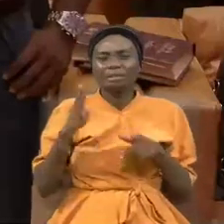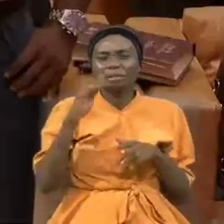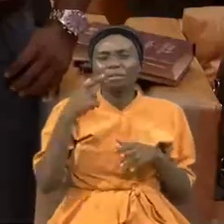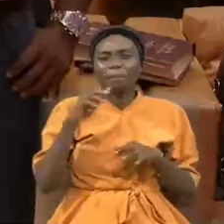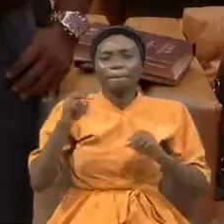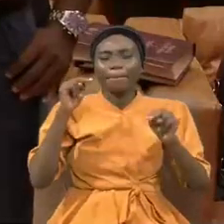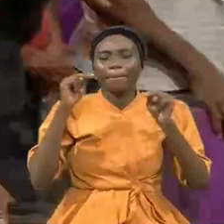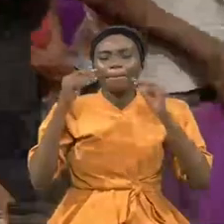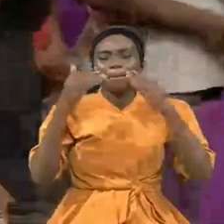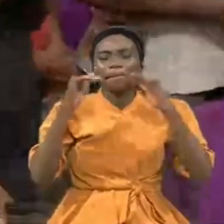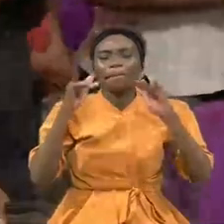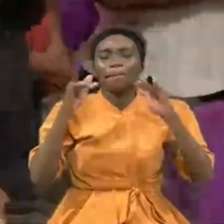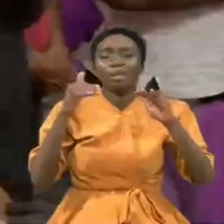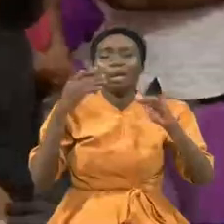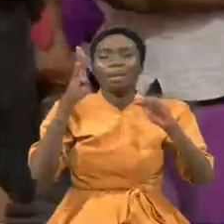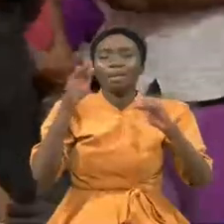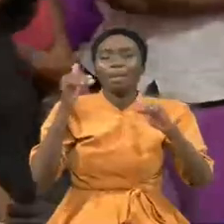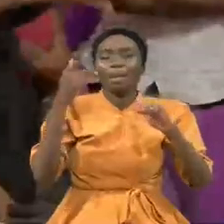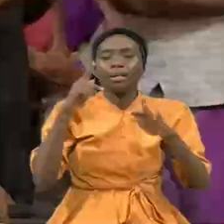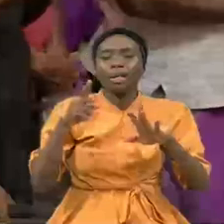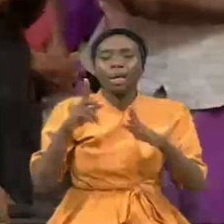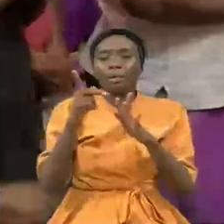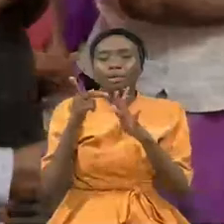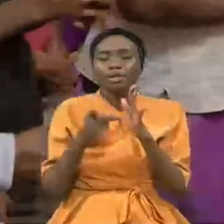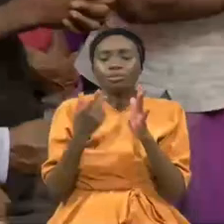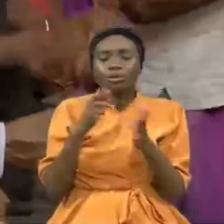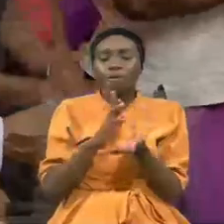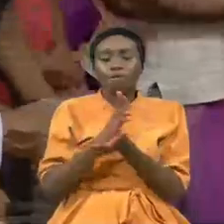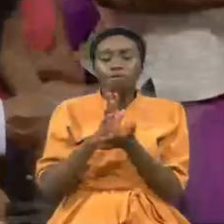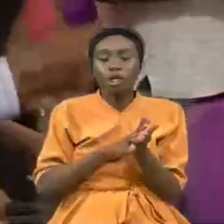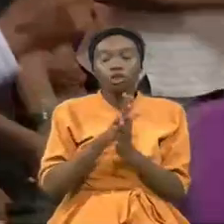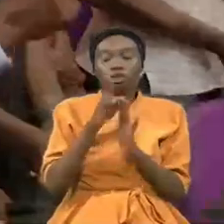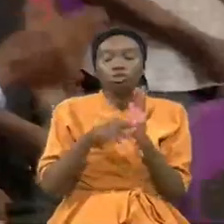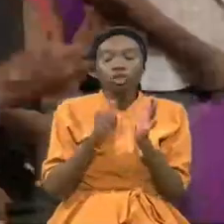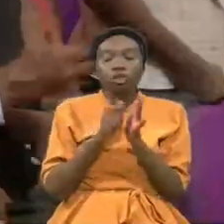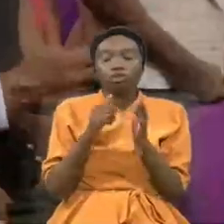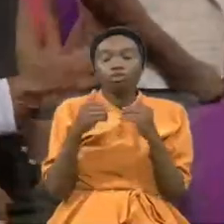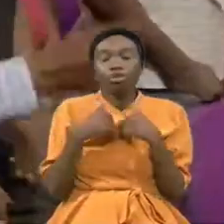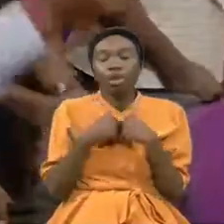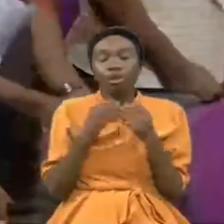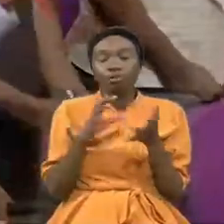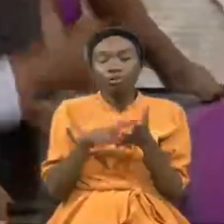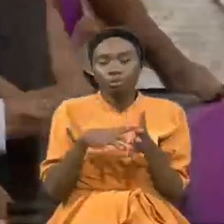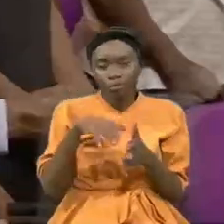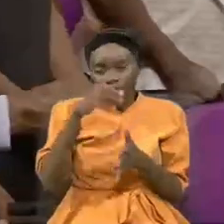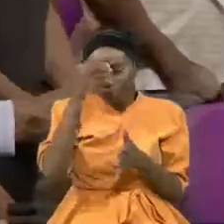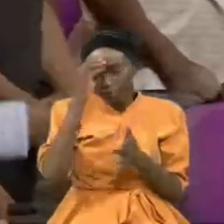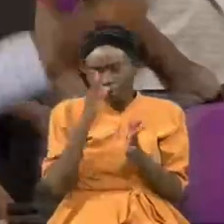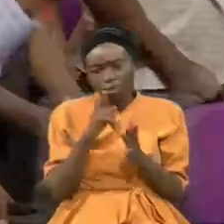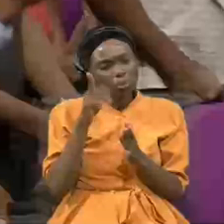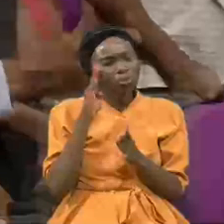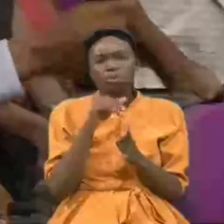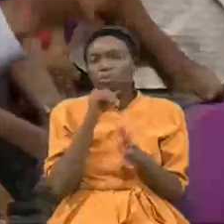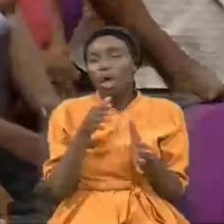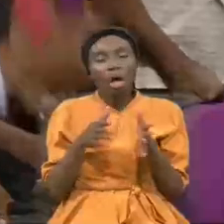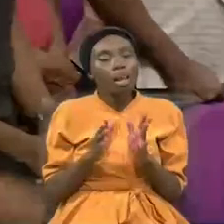mener. Vivez selon les principes de justice que vous avez appris.